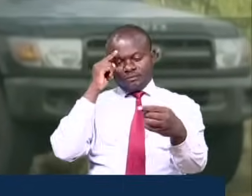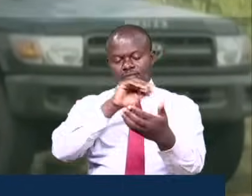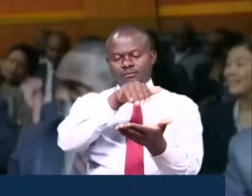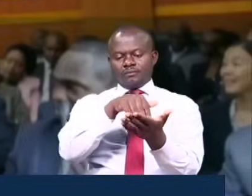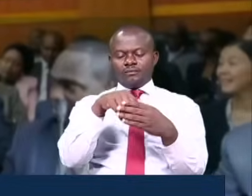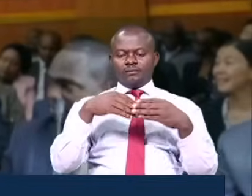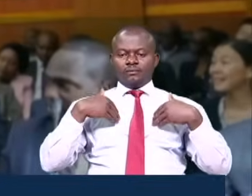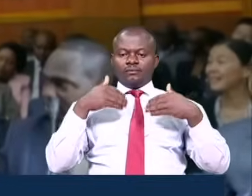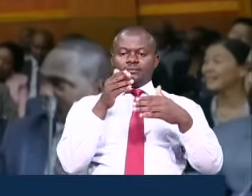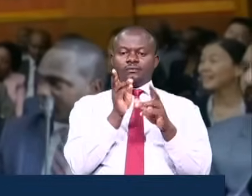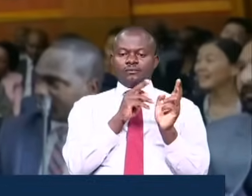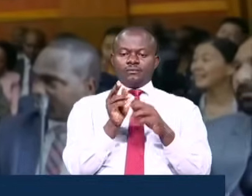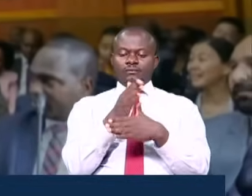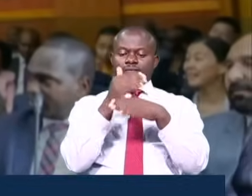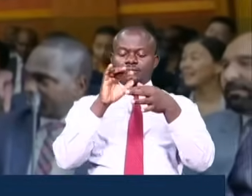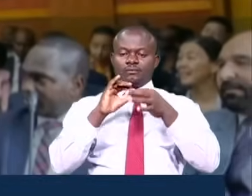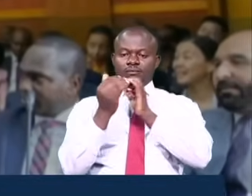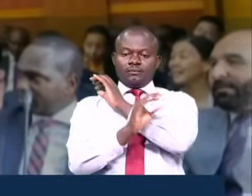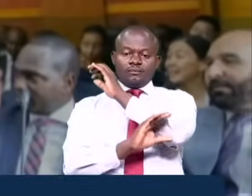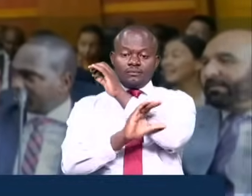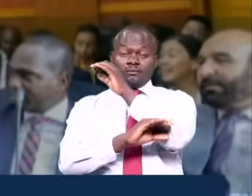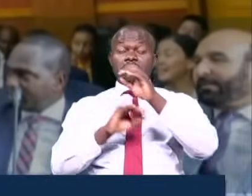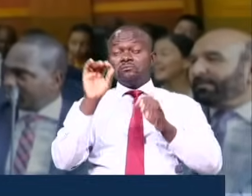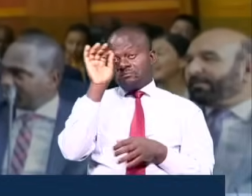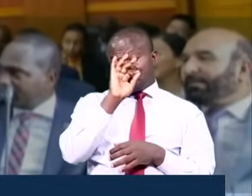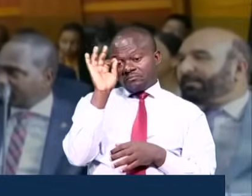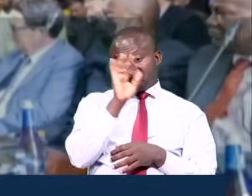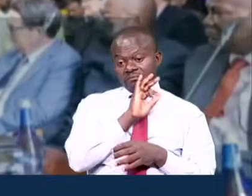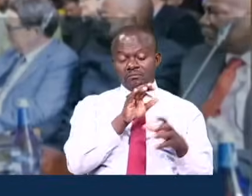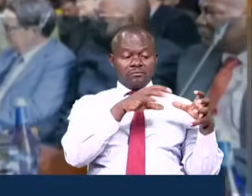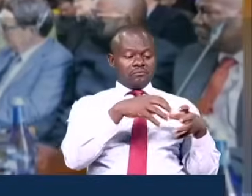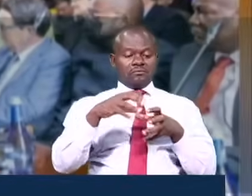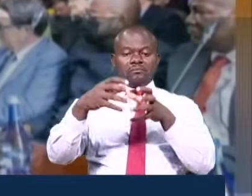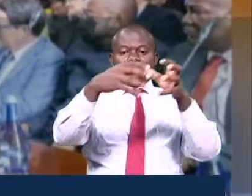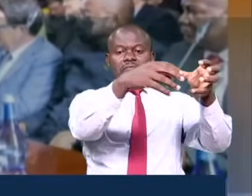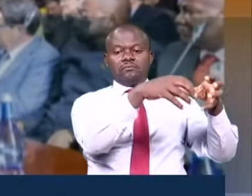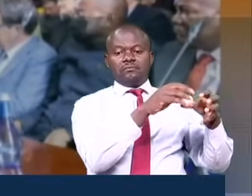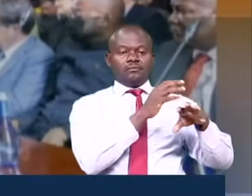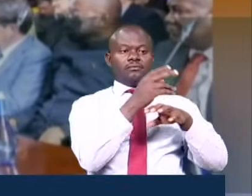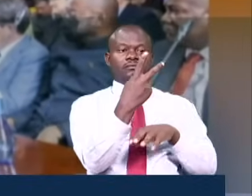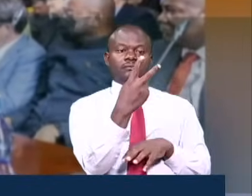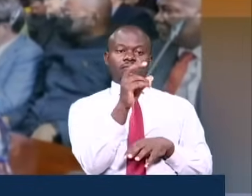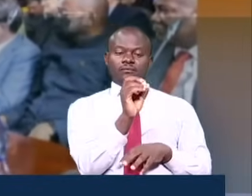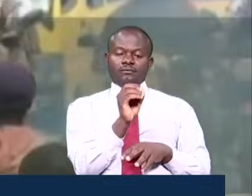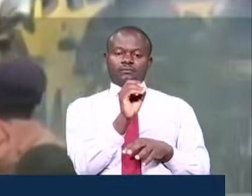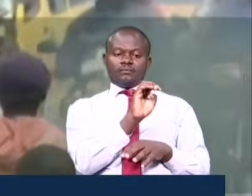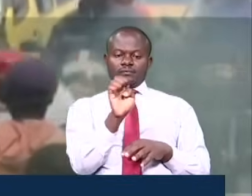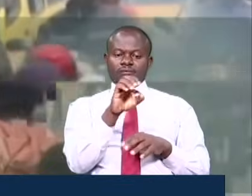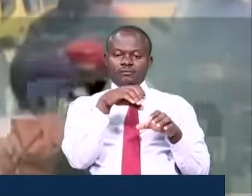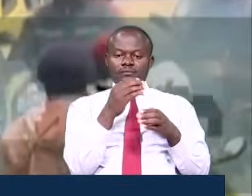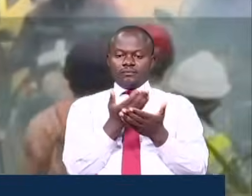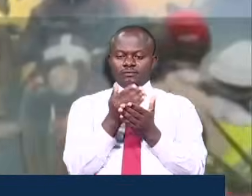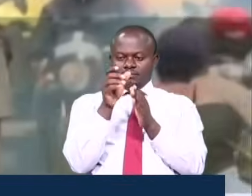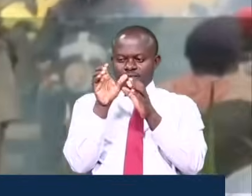busanzwe Minisitiri w'Ububanyi n'Amahanga yavuze ko bitangaje kuba mu mitwe irenga 200 iri mu Burasirazuba bwa Repubulika ya Demokarasi ya Congo bisabwa umutwe umwe